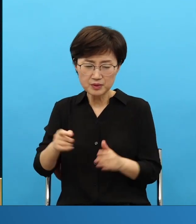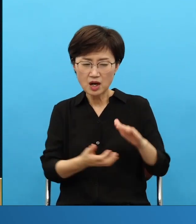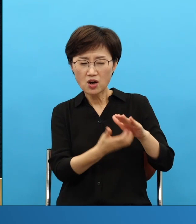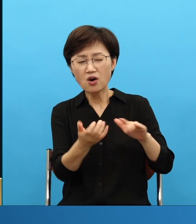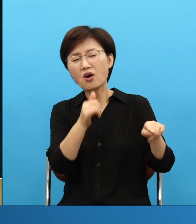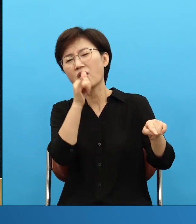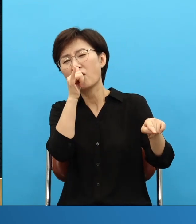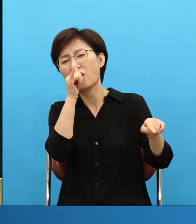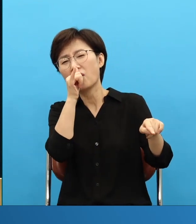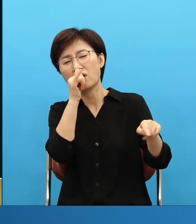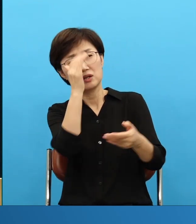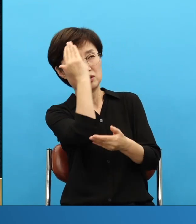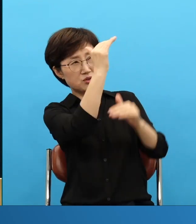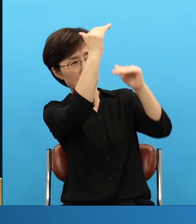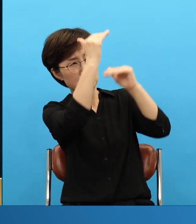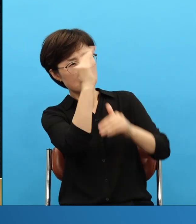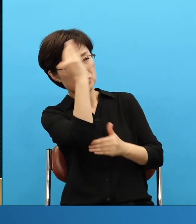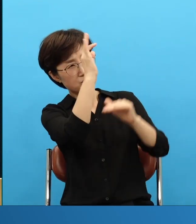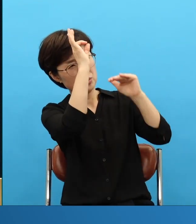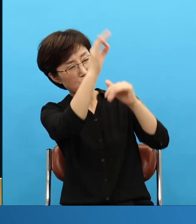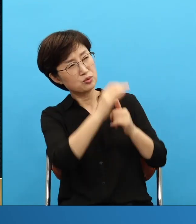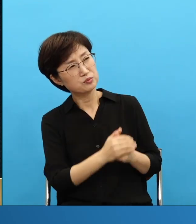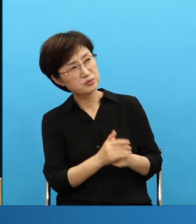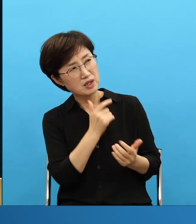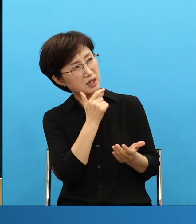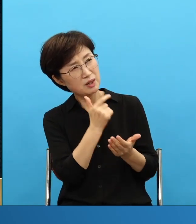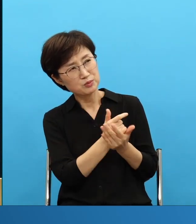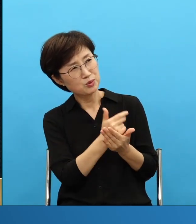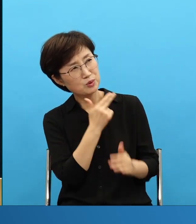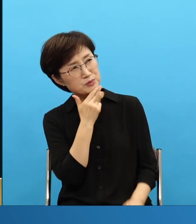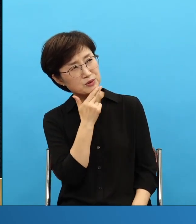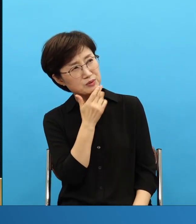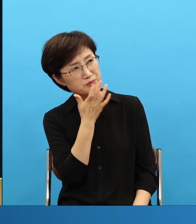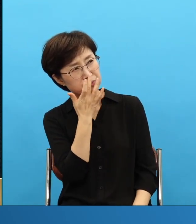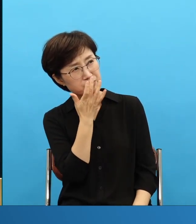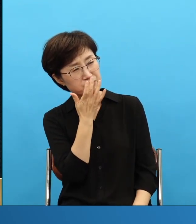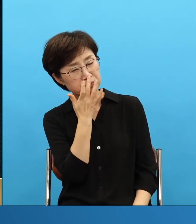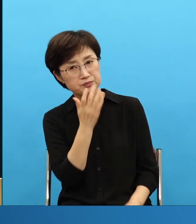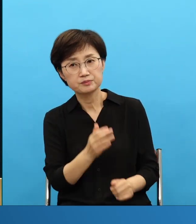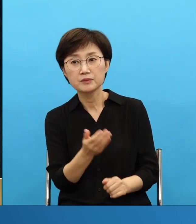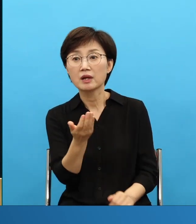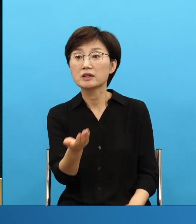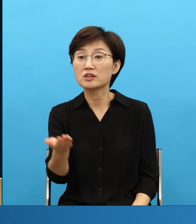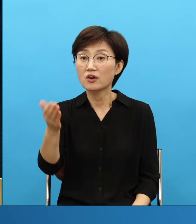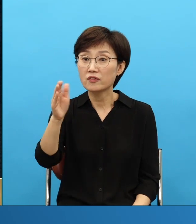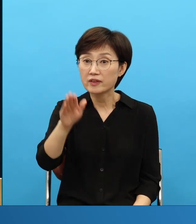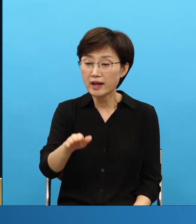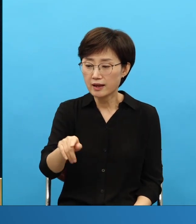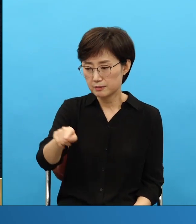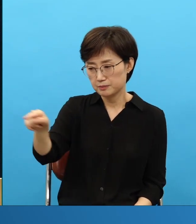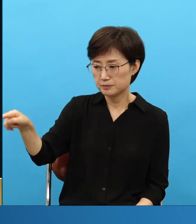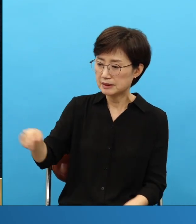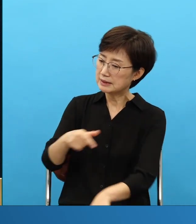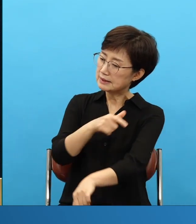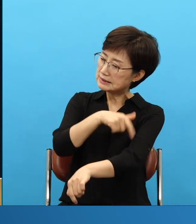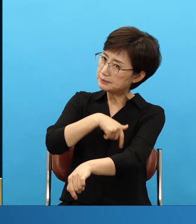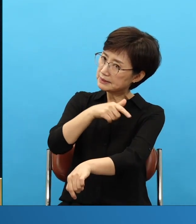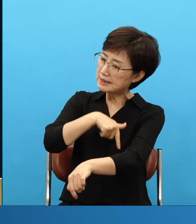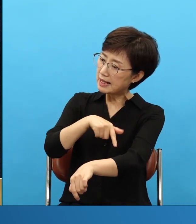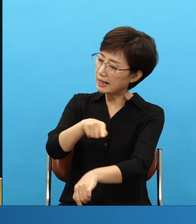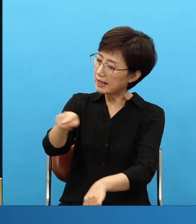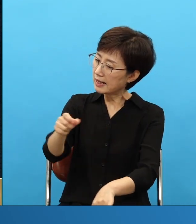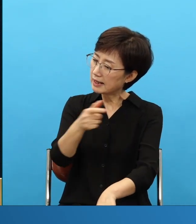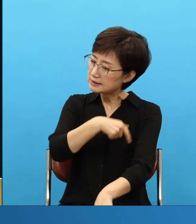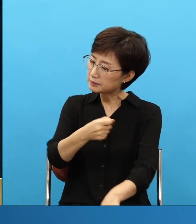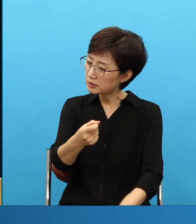저는 감동이 안 됐어요. So it didn't touch me or inspire me in the 저는 least. 진짜 성공한 사람이 평신도가 전도하는 걸 내가